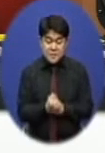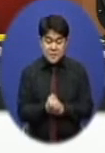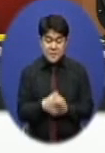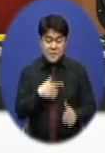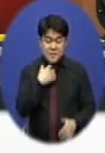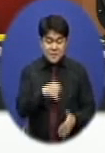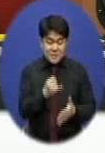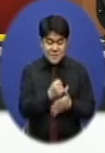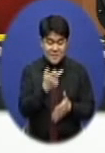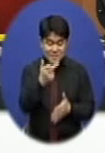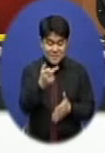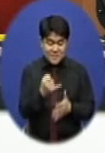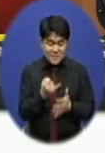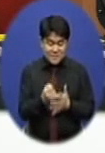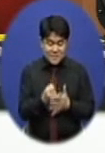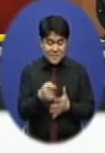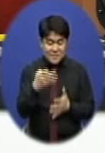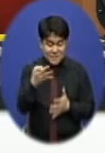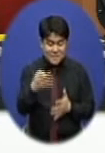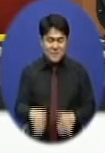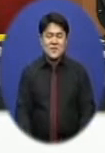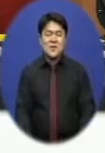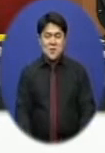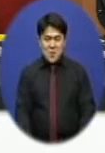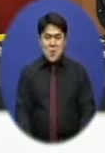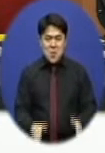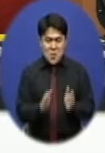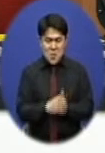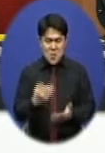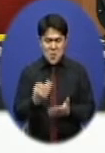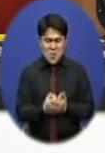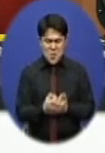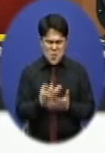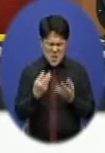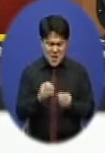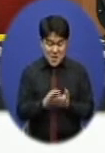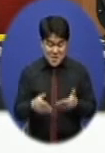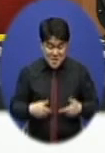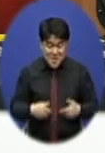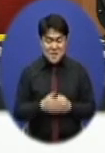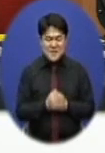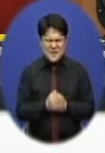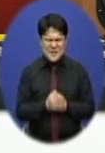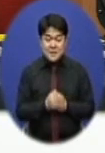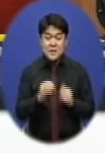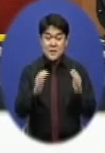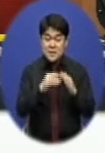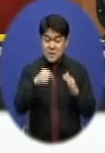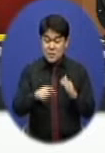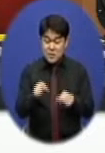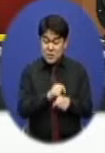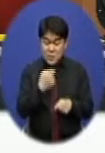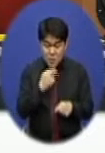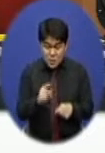어, 17살 하고요. 예. 14살 하고요. 한창 네. 돈도 아. 많이 들 때고. 네. 네. 집안에 별일 없으시고요. 네.